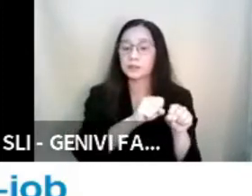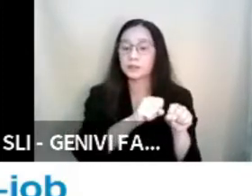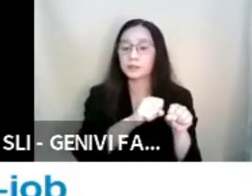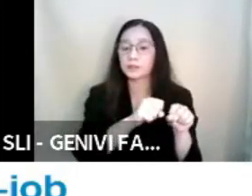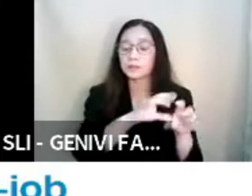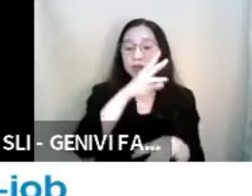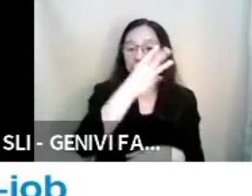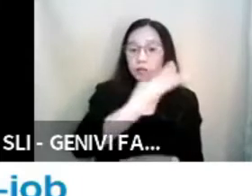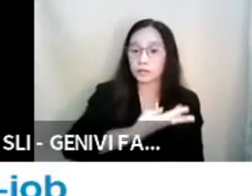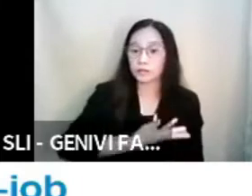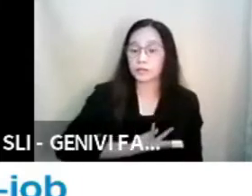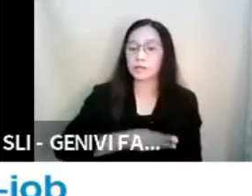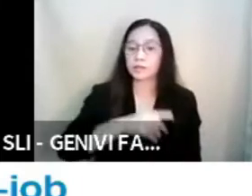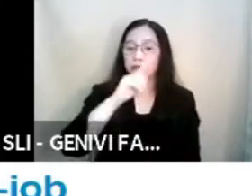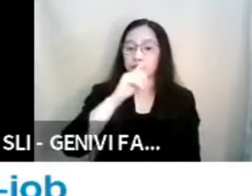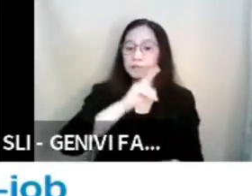welcoming guests, no?